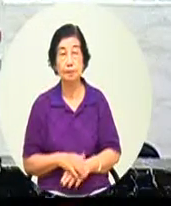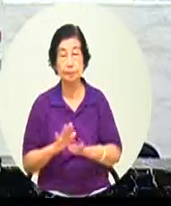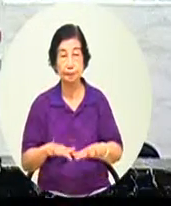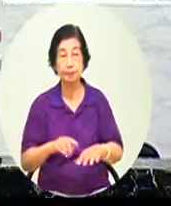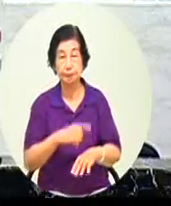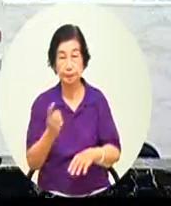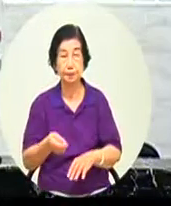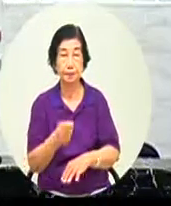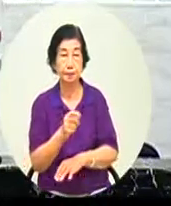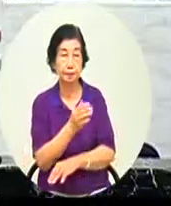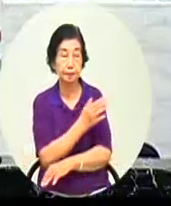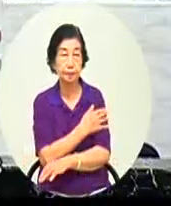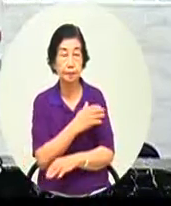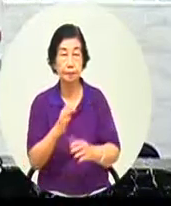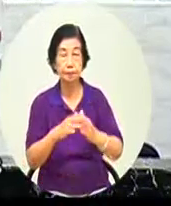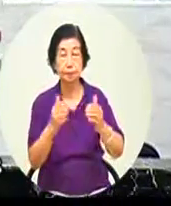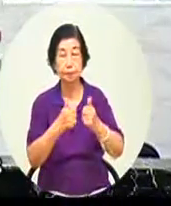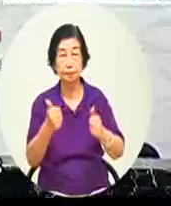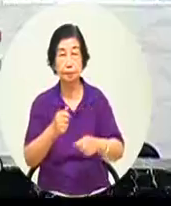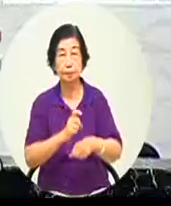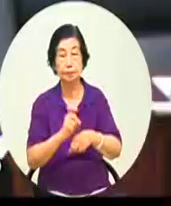十五分钟。 谢谢。